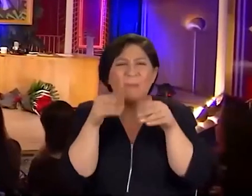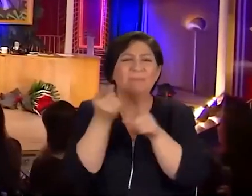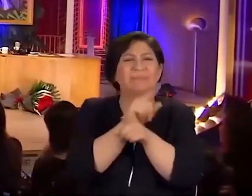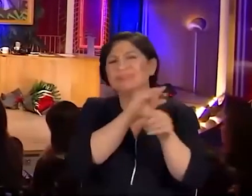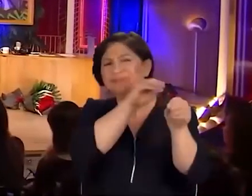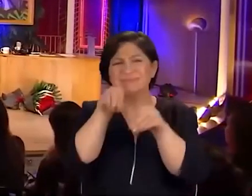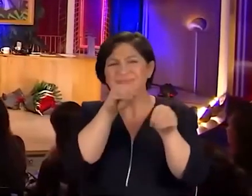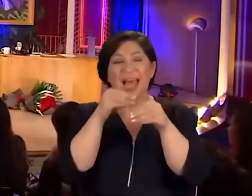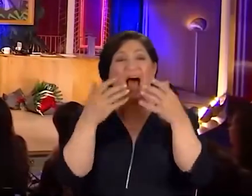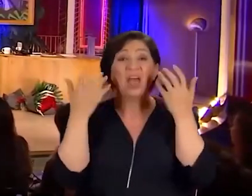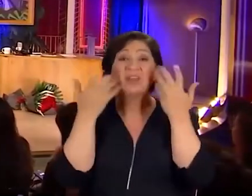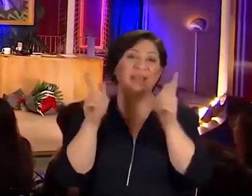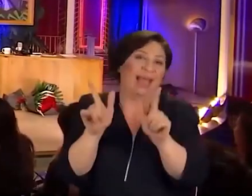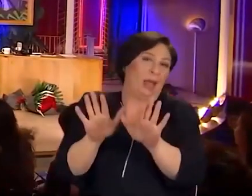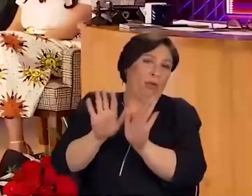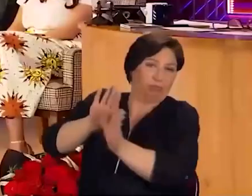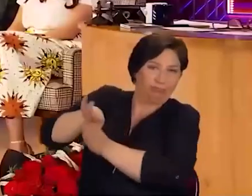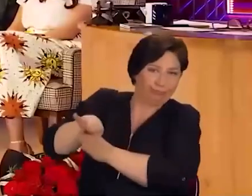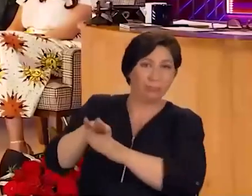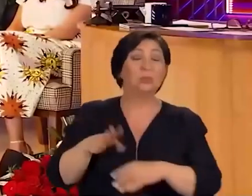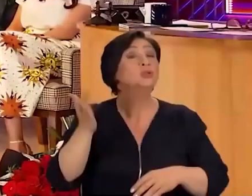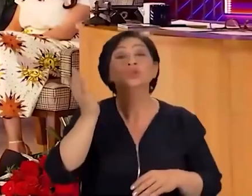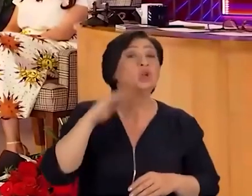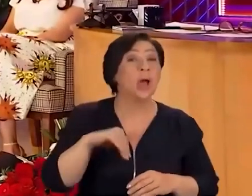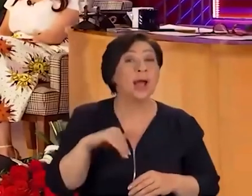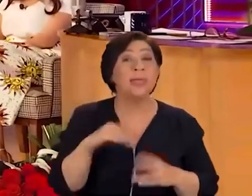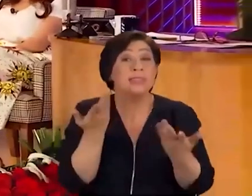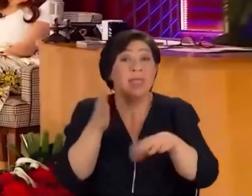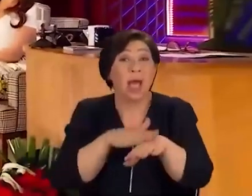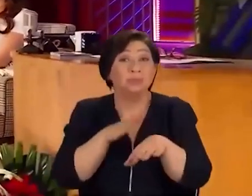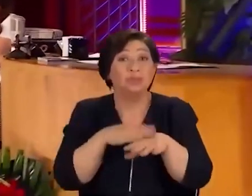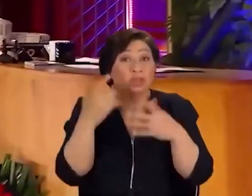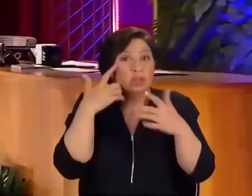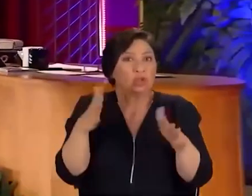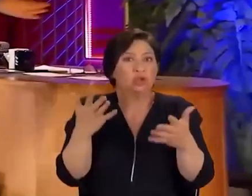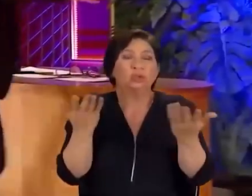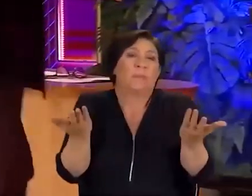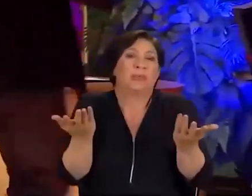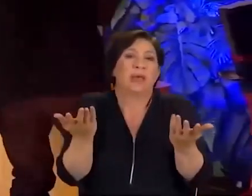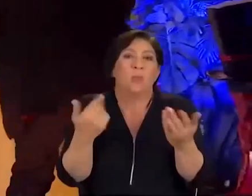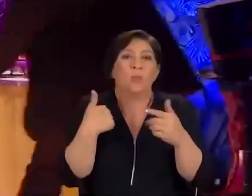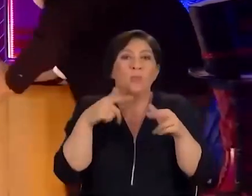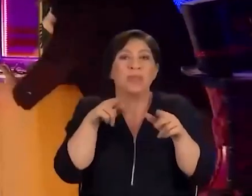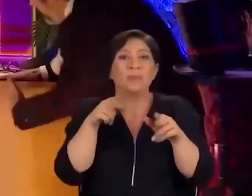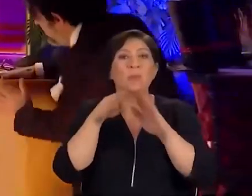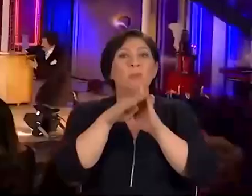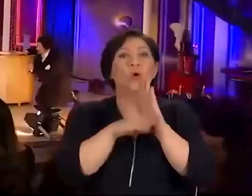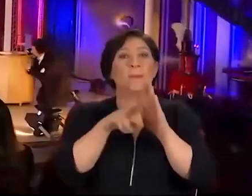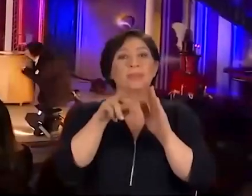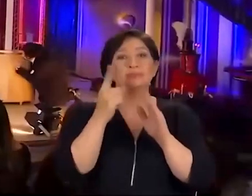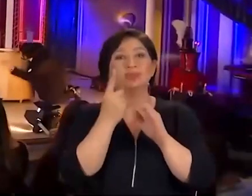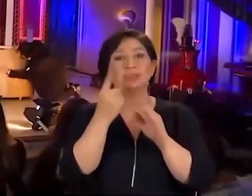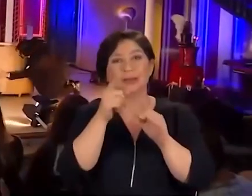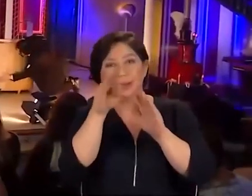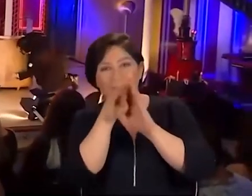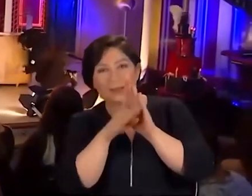getirelim filan. Hayvana da gerek yok diyorsunuz. Sonra ne yapacağınızı şaşırıyorsunuz. Mesela bu benim böyle program yapmam gibi bir